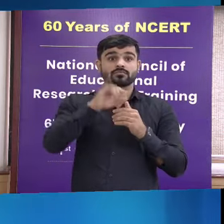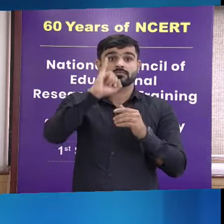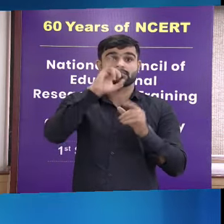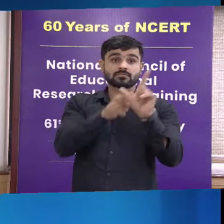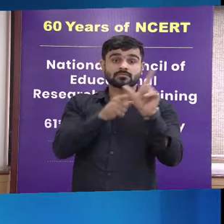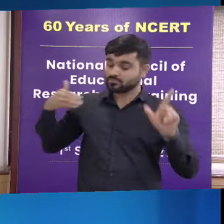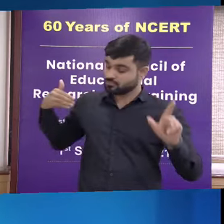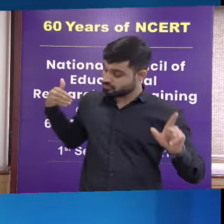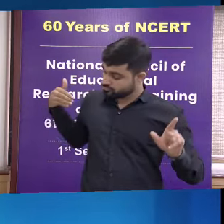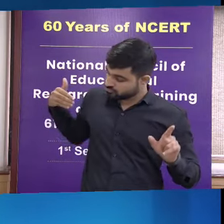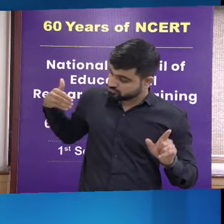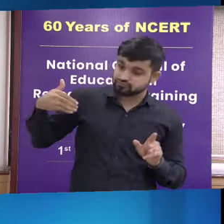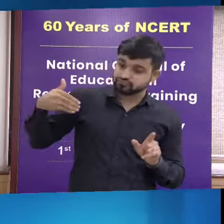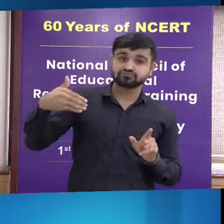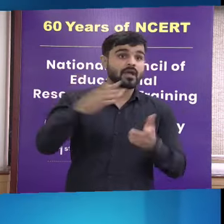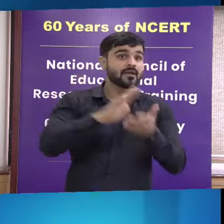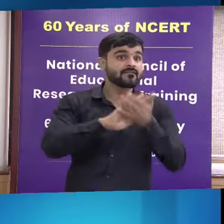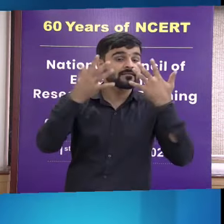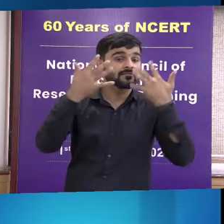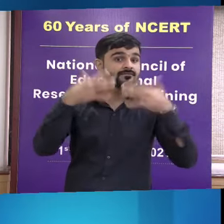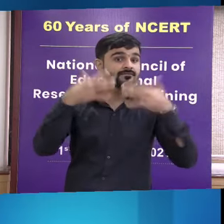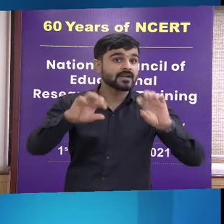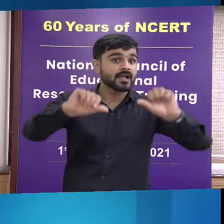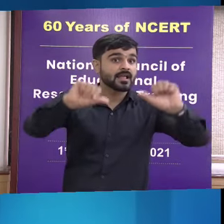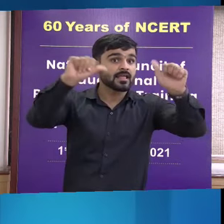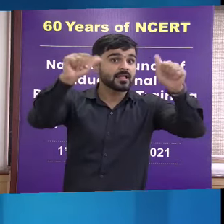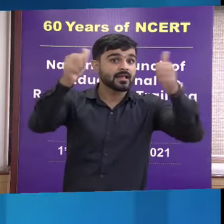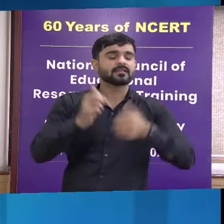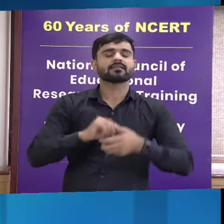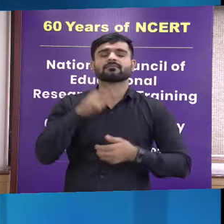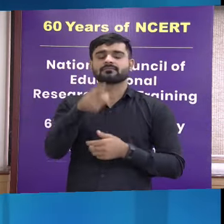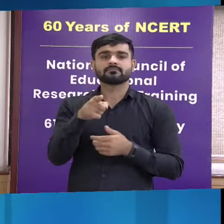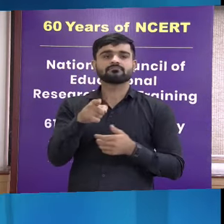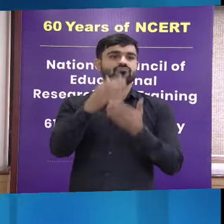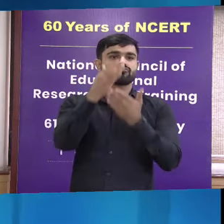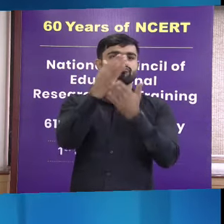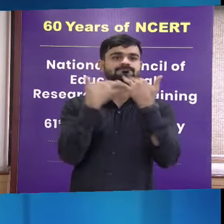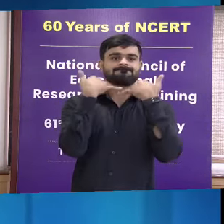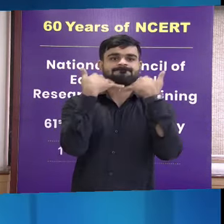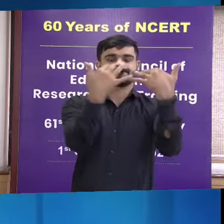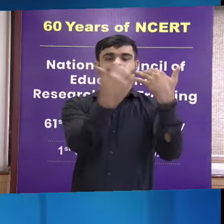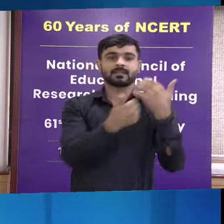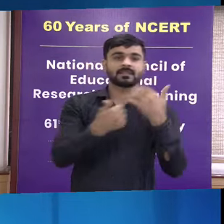वर्ष पूरे होने पर इस सभा के मुख्य अतिथि